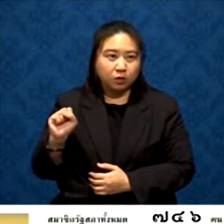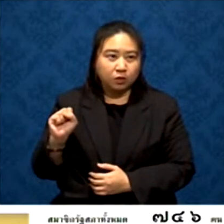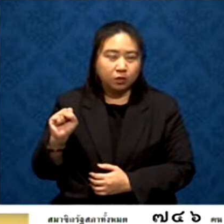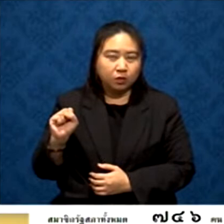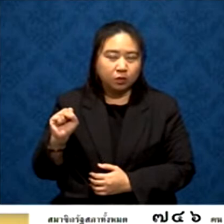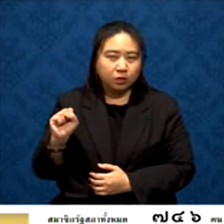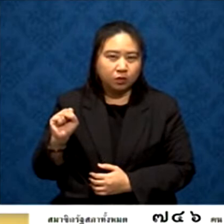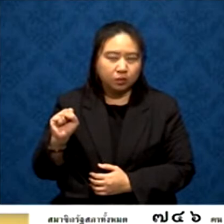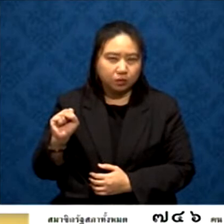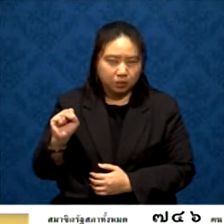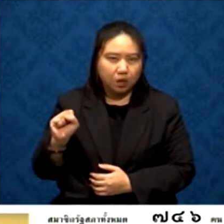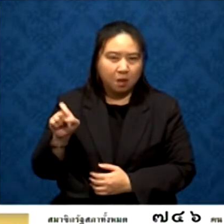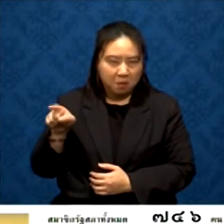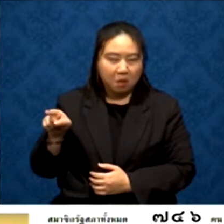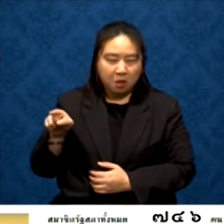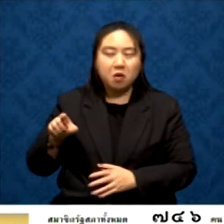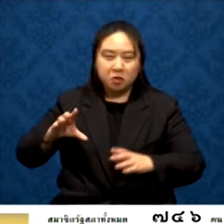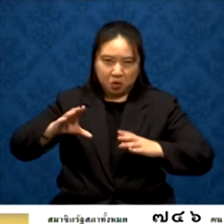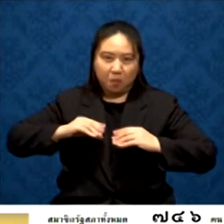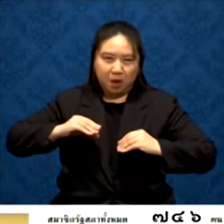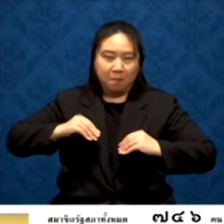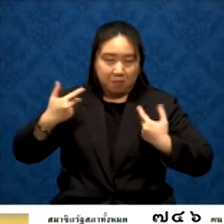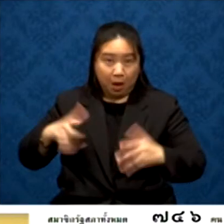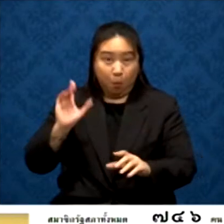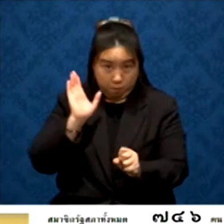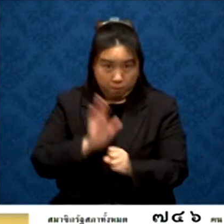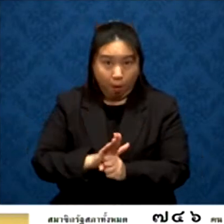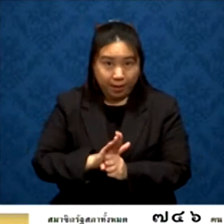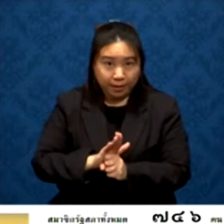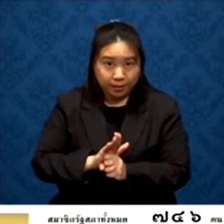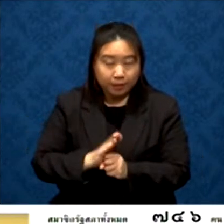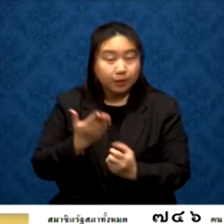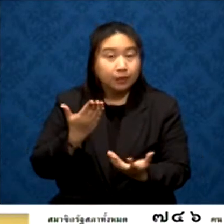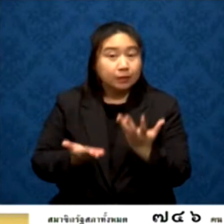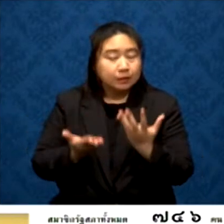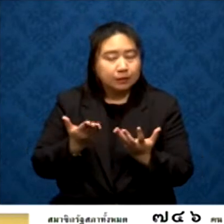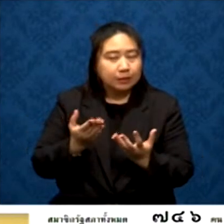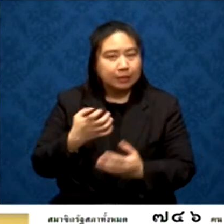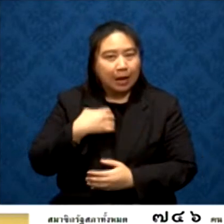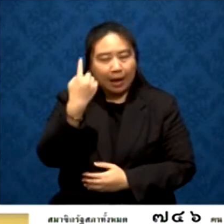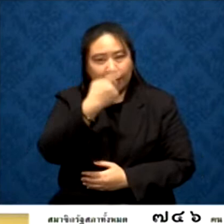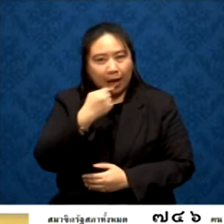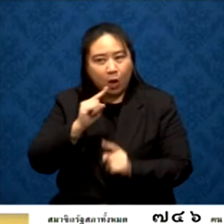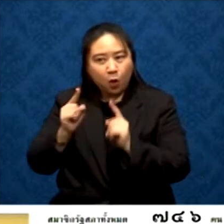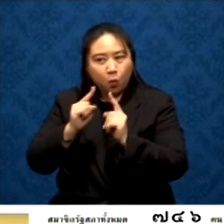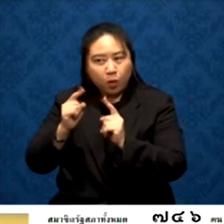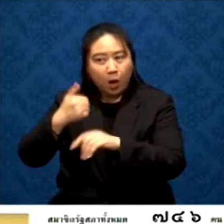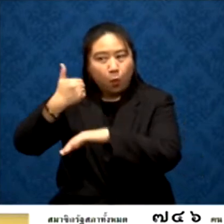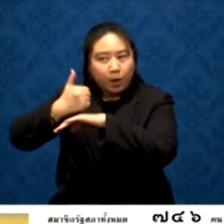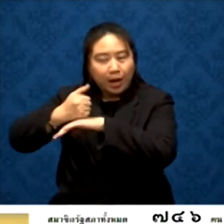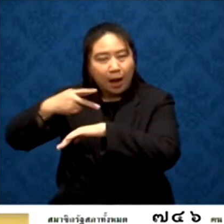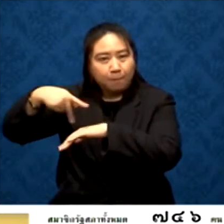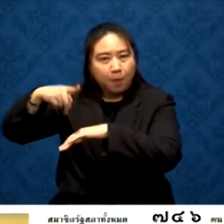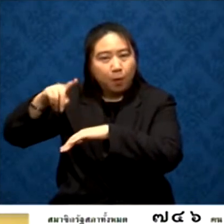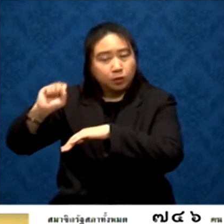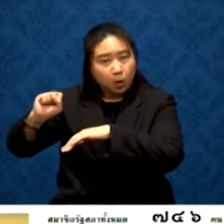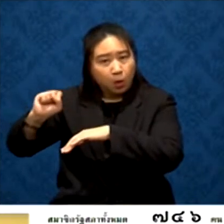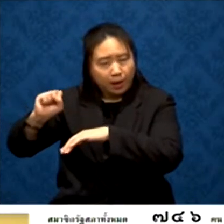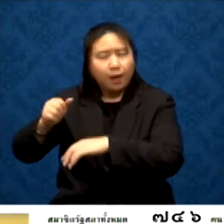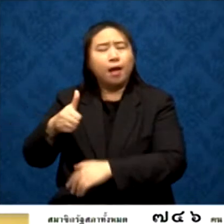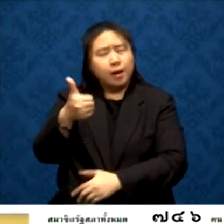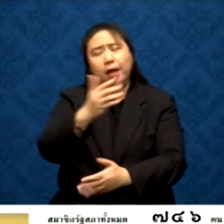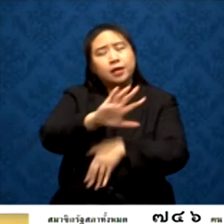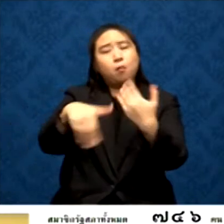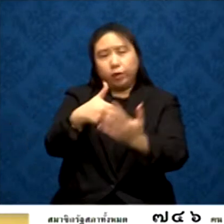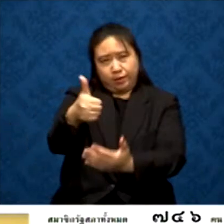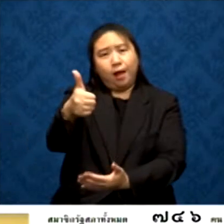รับปากพี่แล้วจะพอไหมหรือจะให้ใครคุยกับผู้ชาการปปส.หรือยังไงเอาได้หมดพี่บอกมา